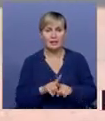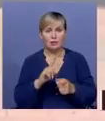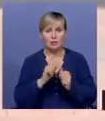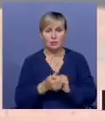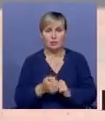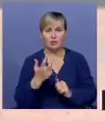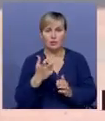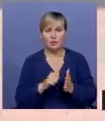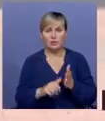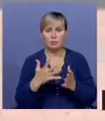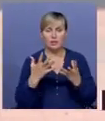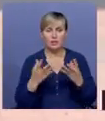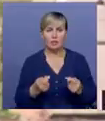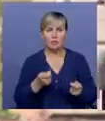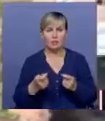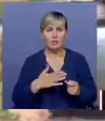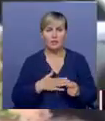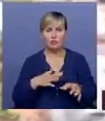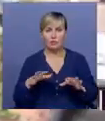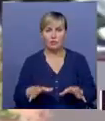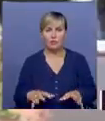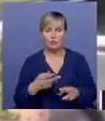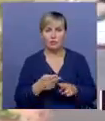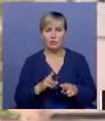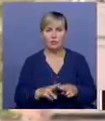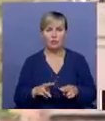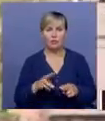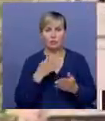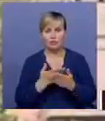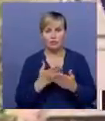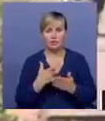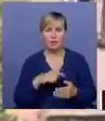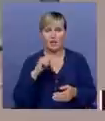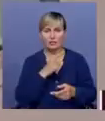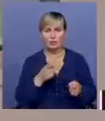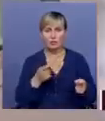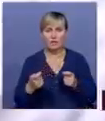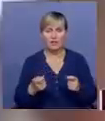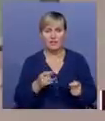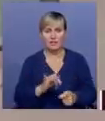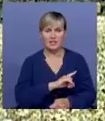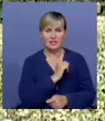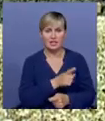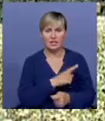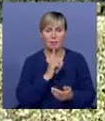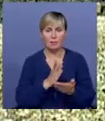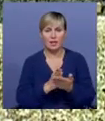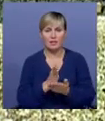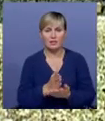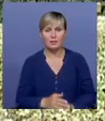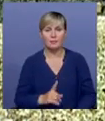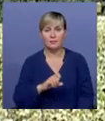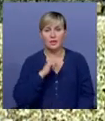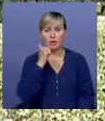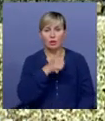запомнились 365 дней правления нашего президента, за которые он проявил себя как эффективный управленец и сильный политик. За